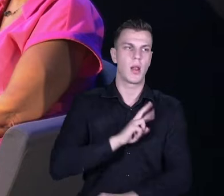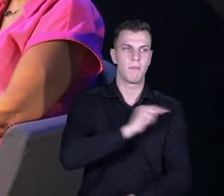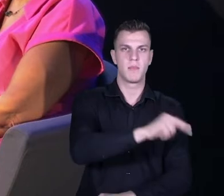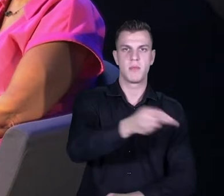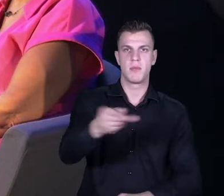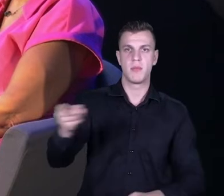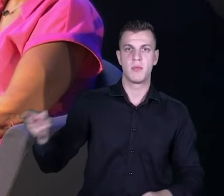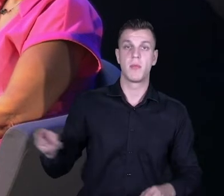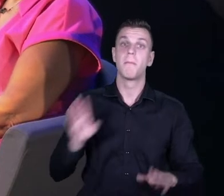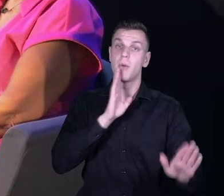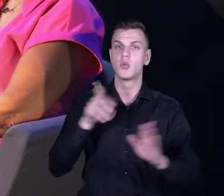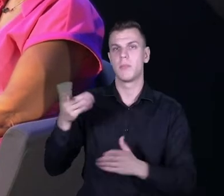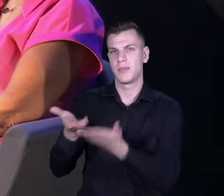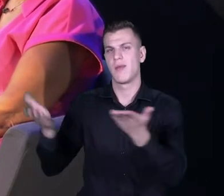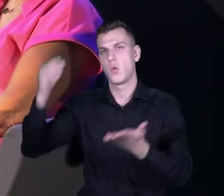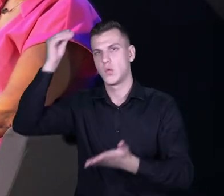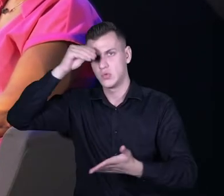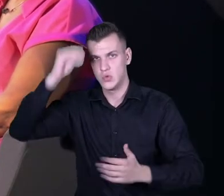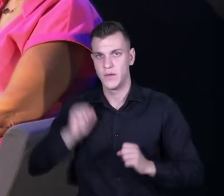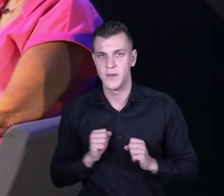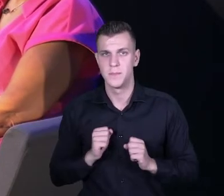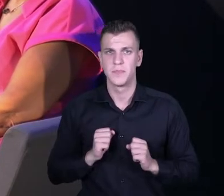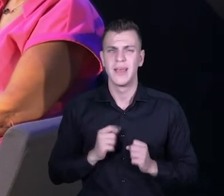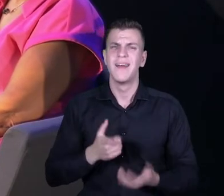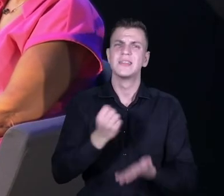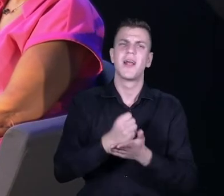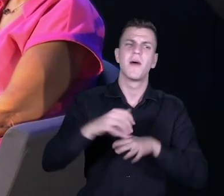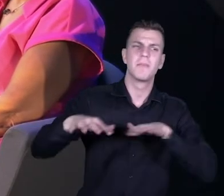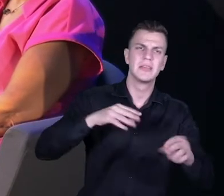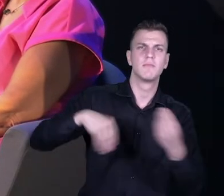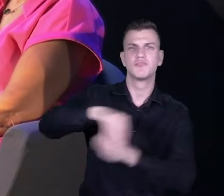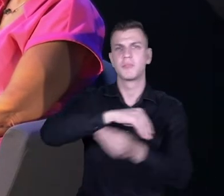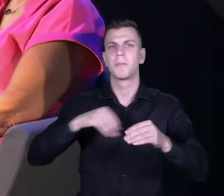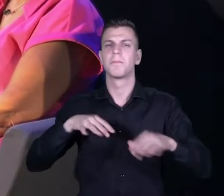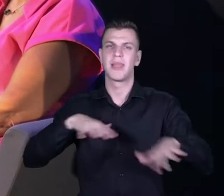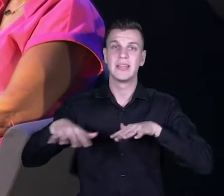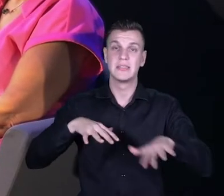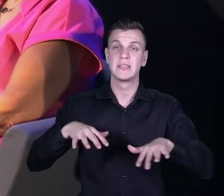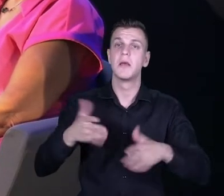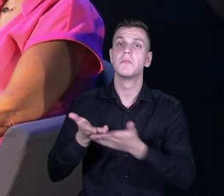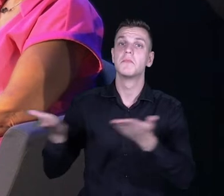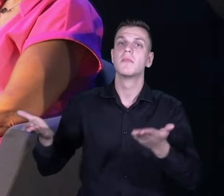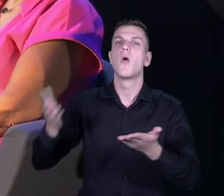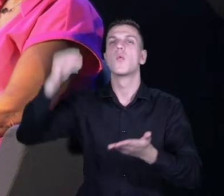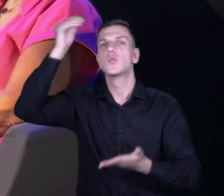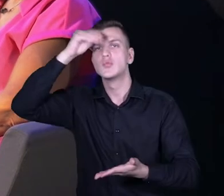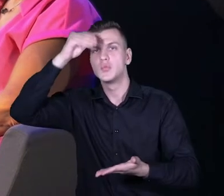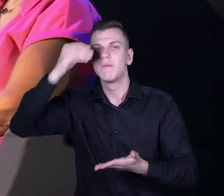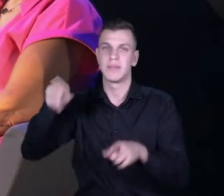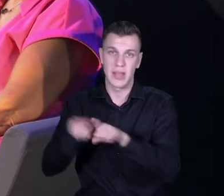jak i uczniowie. Jeżeli mówię o aranżacji, myślę o aranżacji też przestrzeni przez uczniów, to wielką